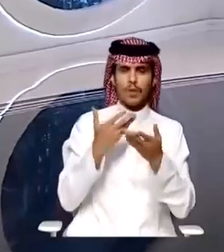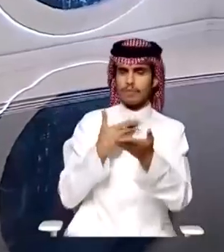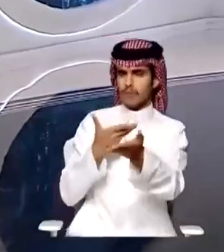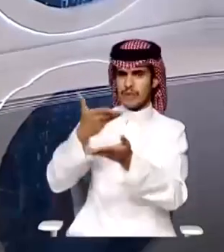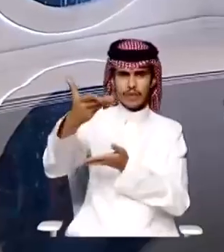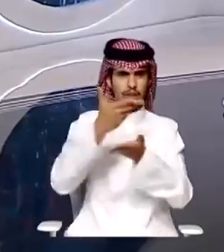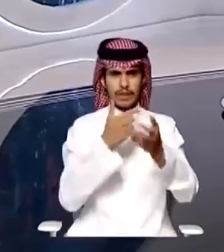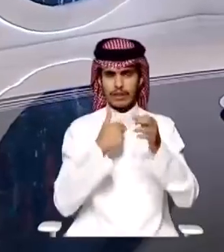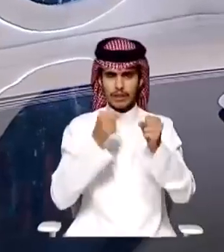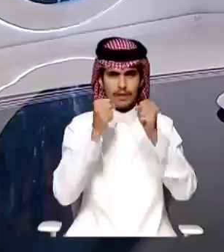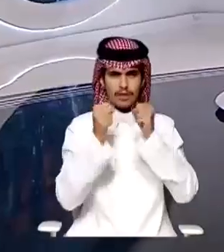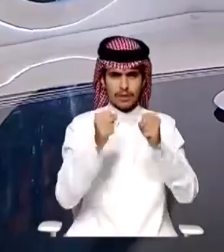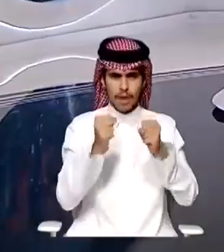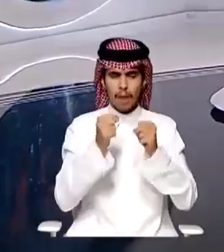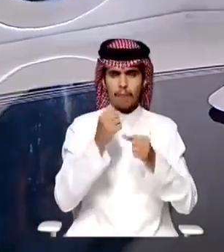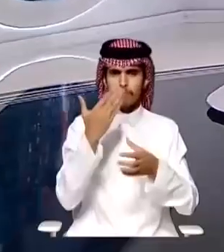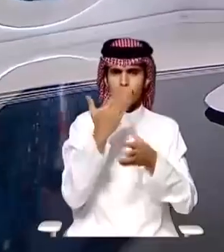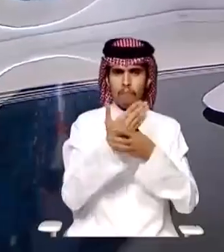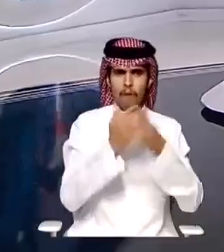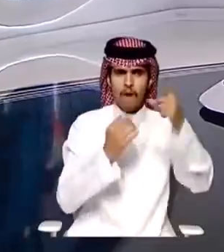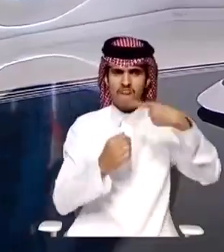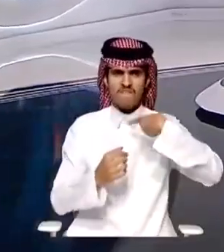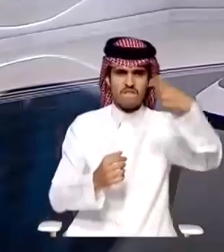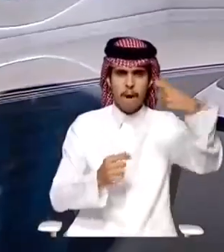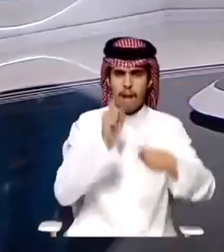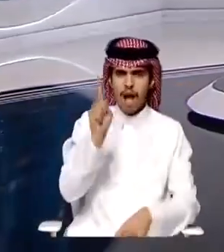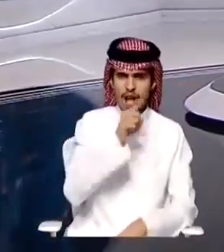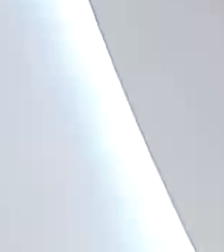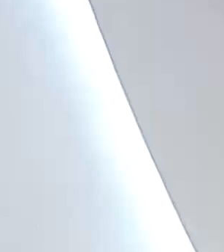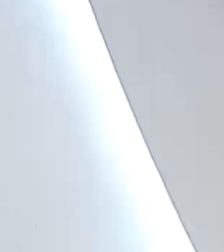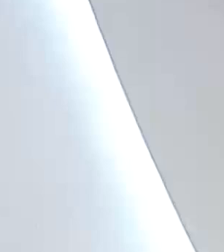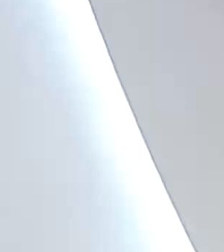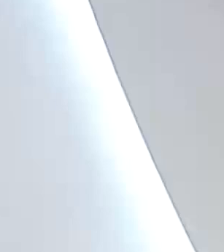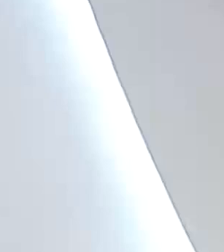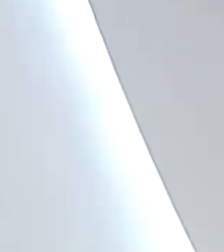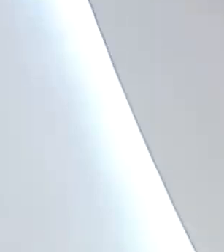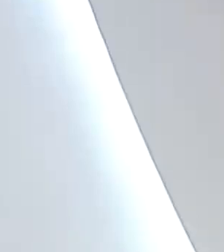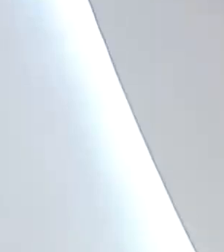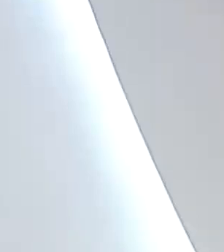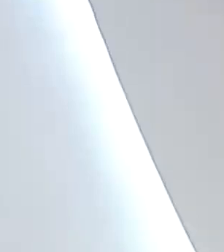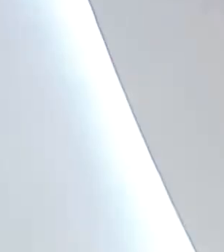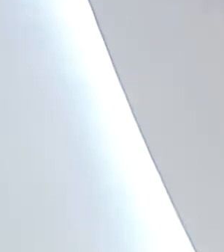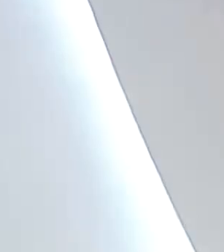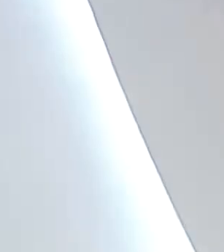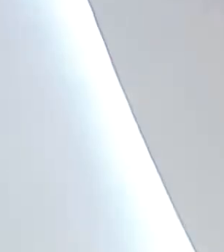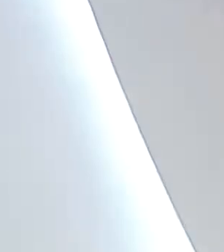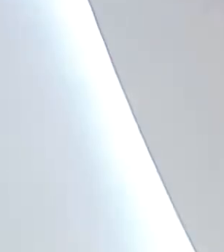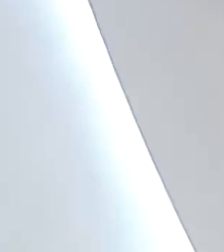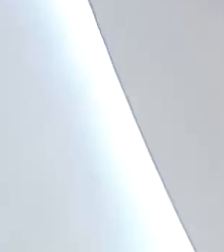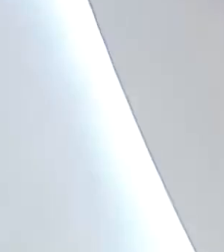قد يكون يفهم بشكل خاطئ كذلك ايضا الدورات التدريبيه التي تقدم للموظف